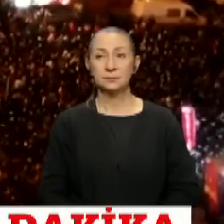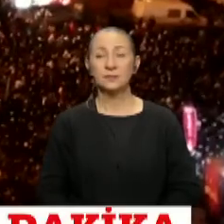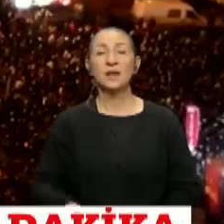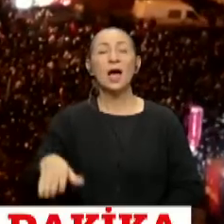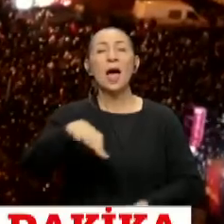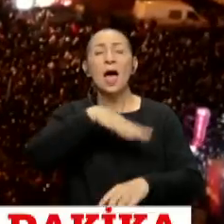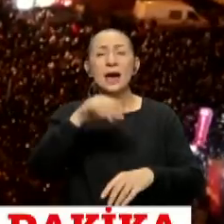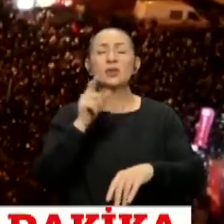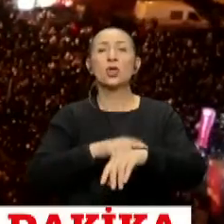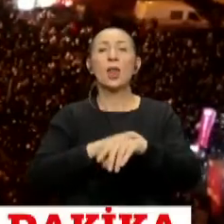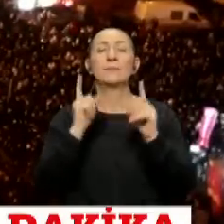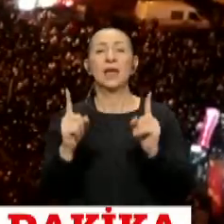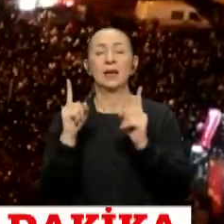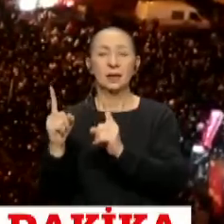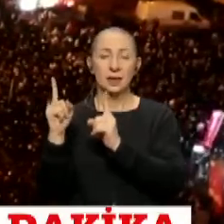Her dönemde